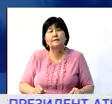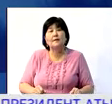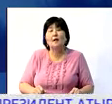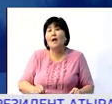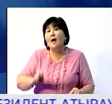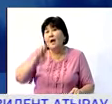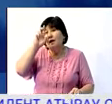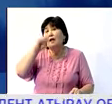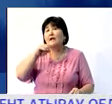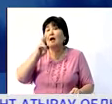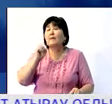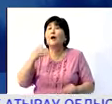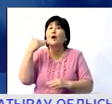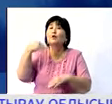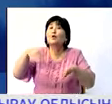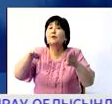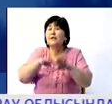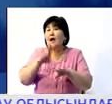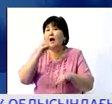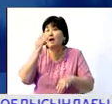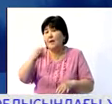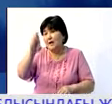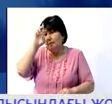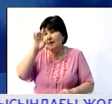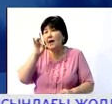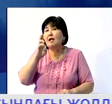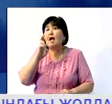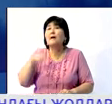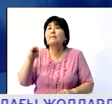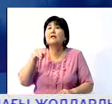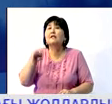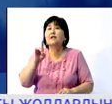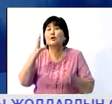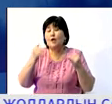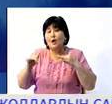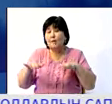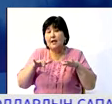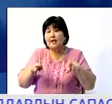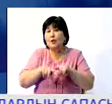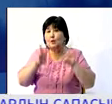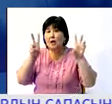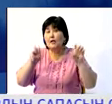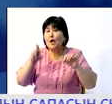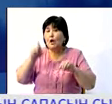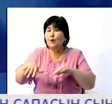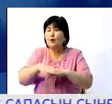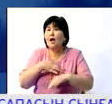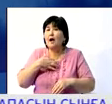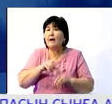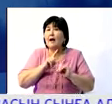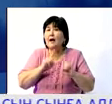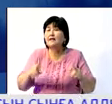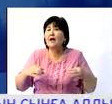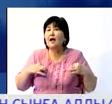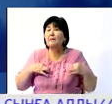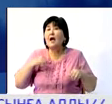Ел таңбам елдігім, туым теңдігім. Қармақшы ауданында мемлекеттік рәміздер күніне орай ұйымдастырылған шара осылай аталды. Тұрғындар мән маңызы айрықша